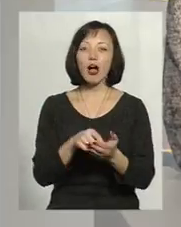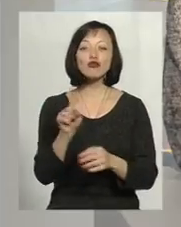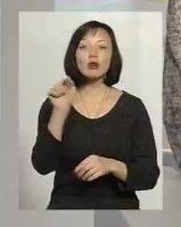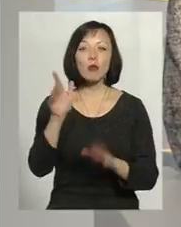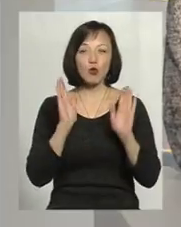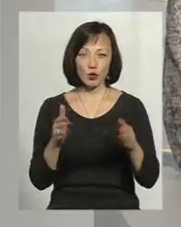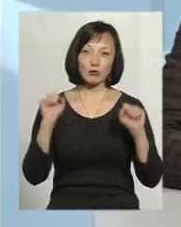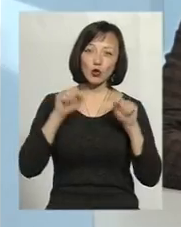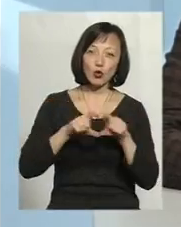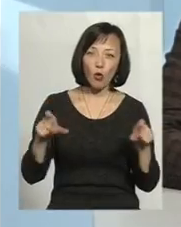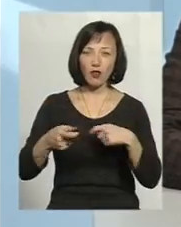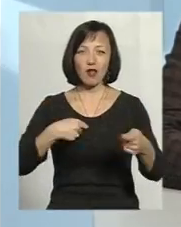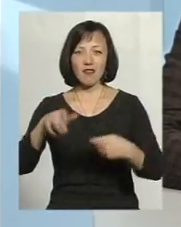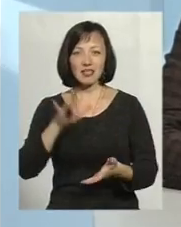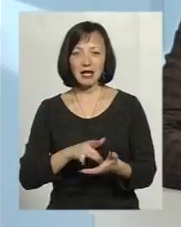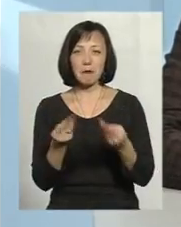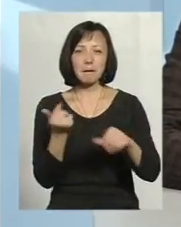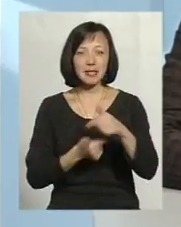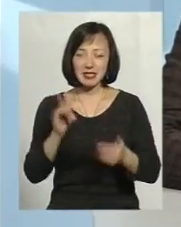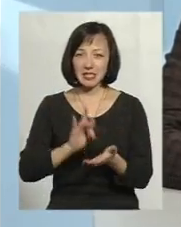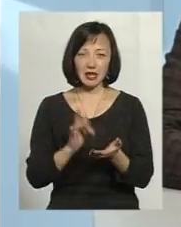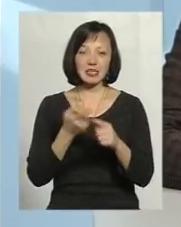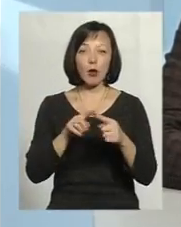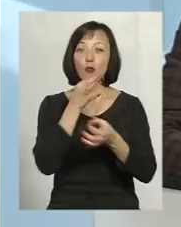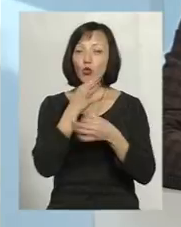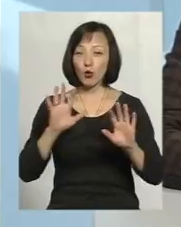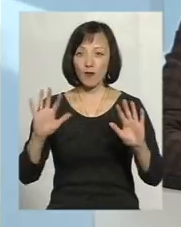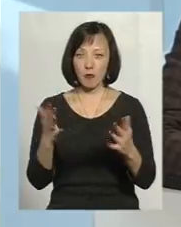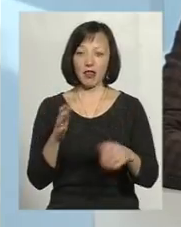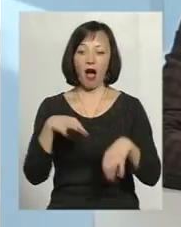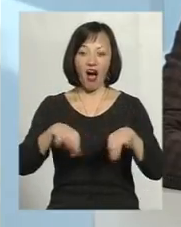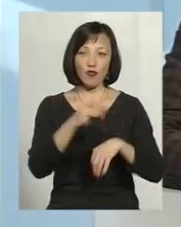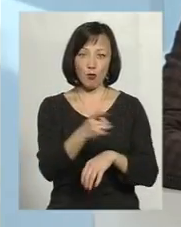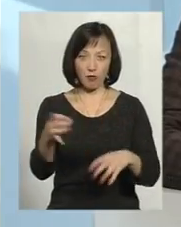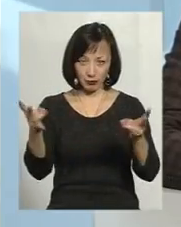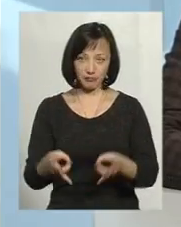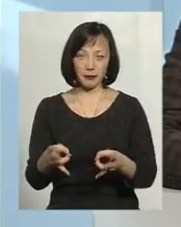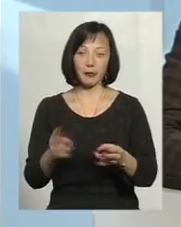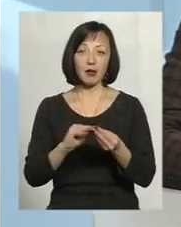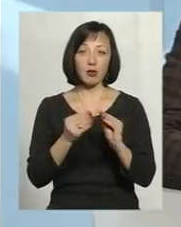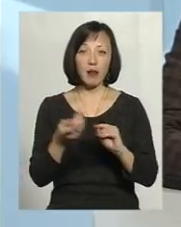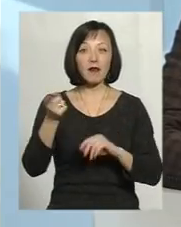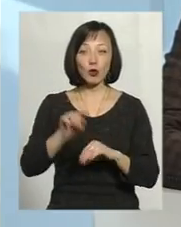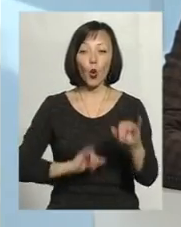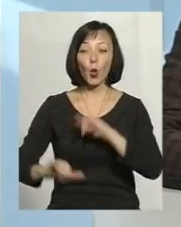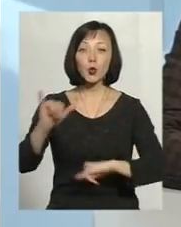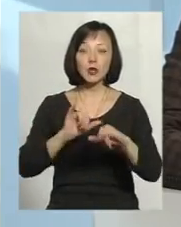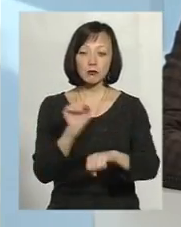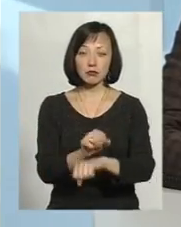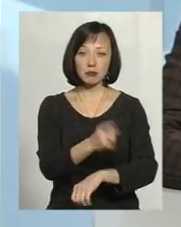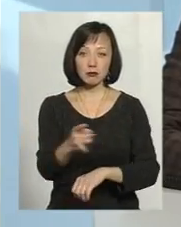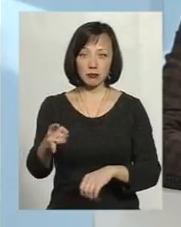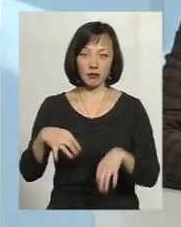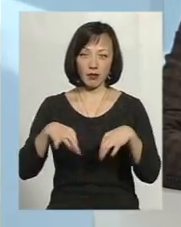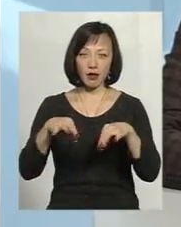розміщуватись. Спортшкола, торговий центр, бізнес центр. Це в будь-якому випадку автомобілі. І проблема в тому, куди подіти автомобілі.